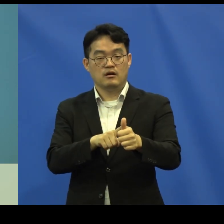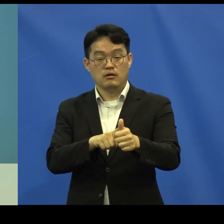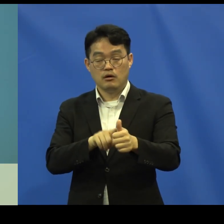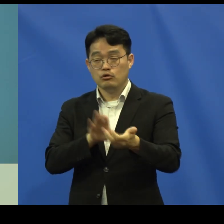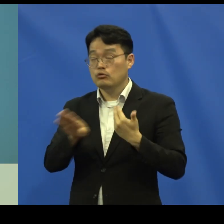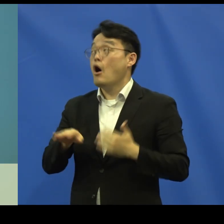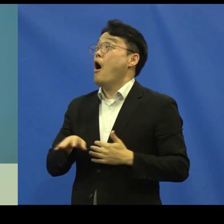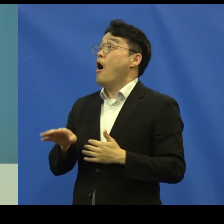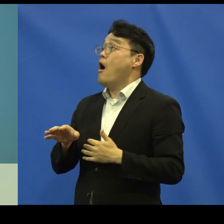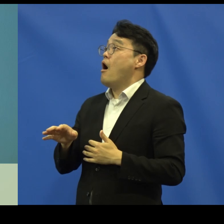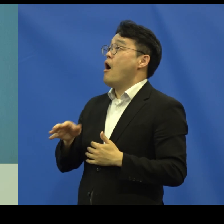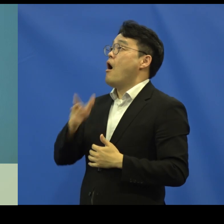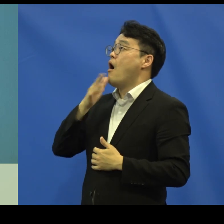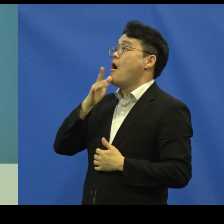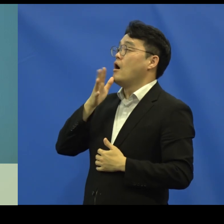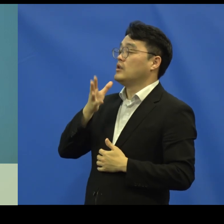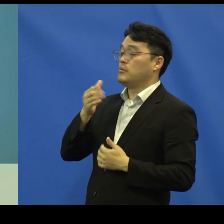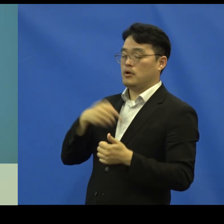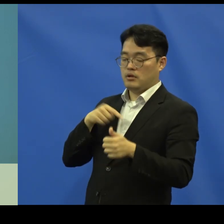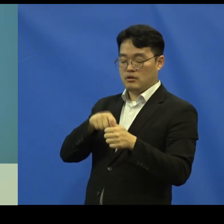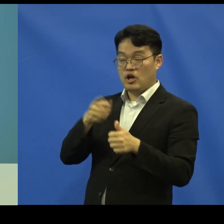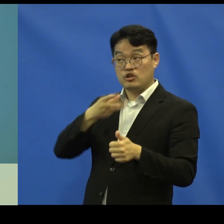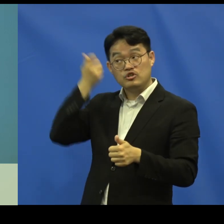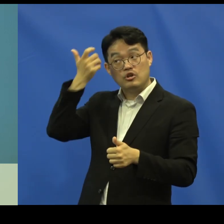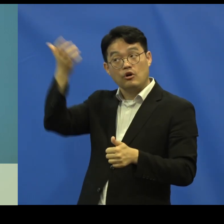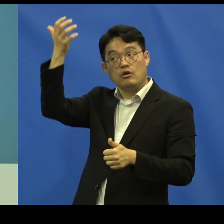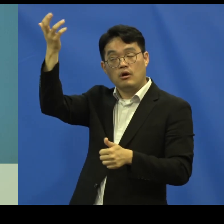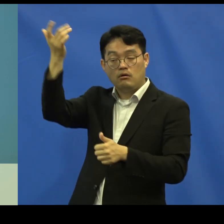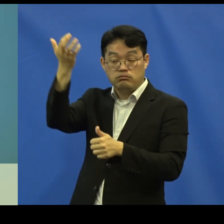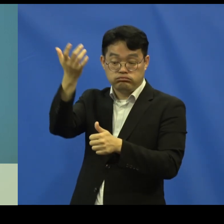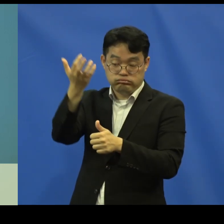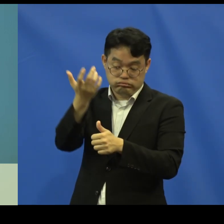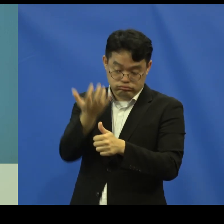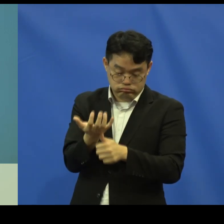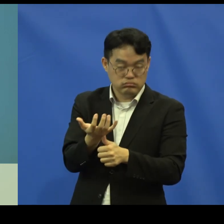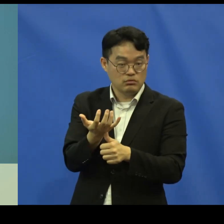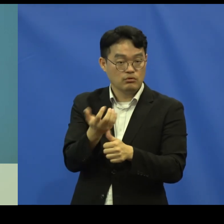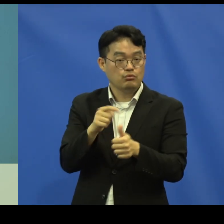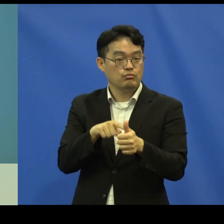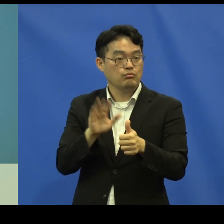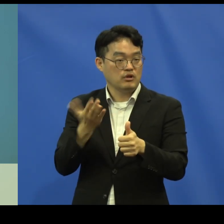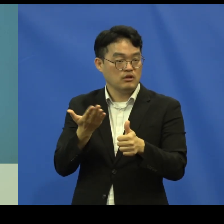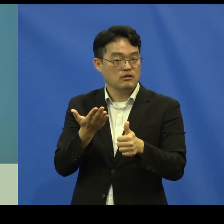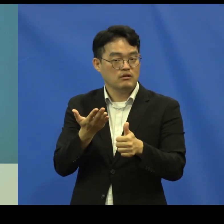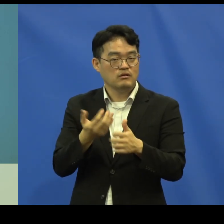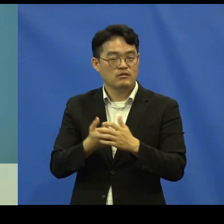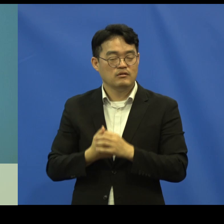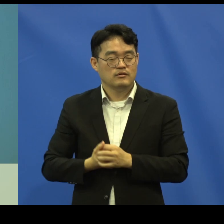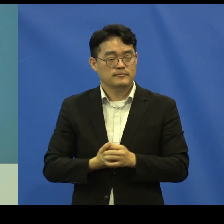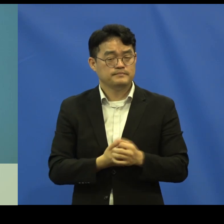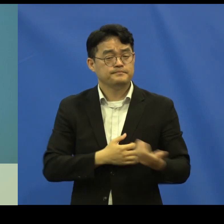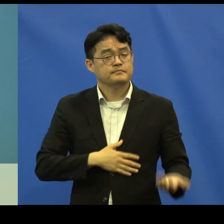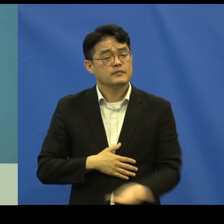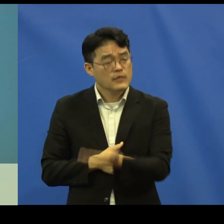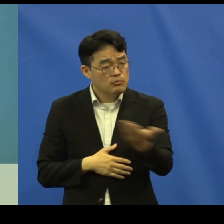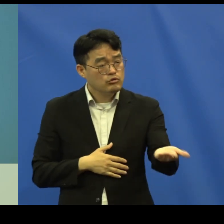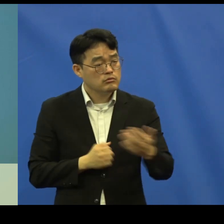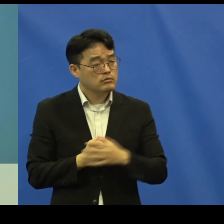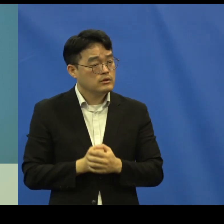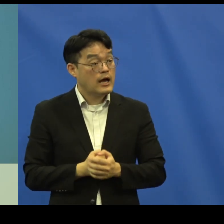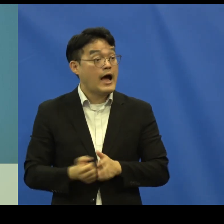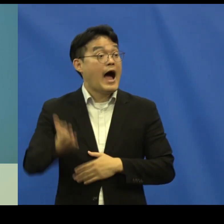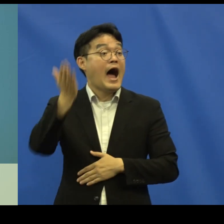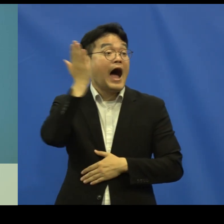감동되었더니 그랬어요. 내가 성령에 감동되었다. 그러니까 매우 중요한 것은 하늘의